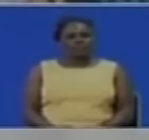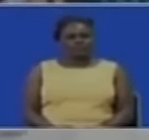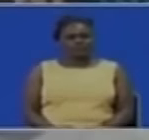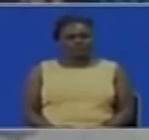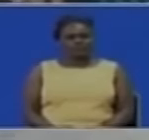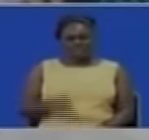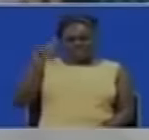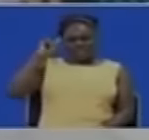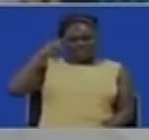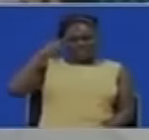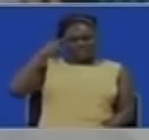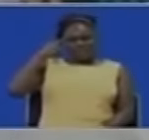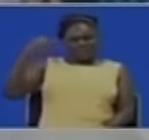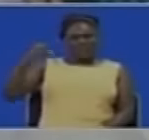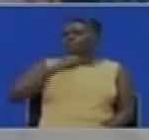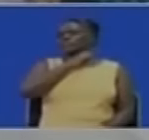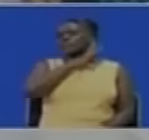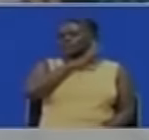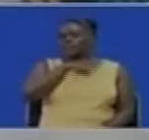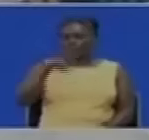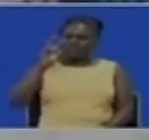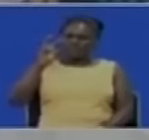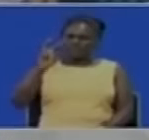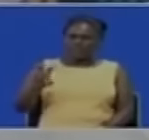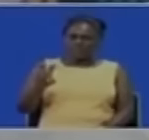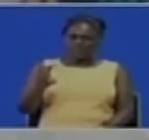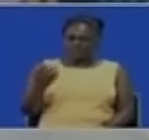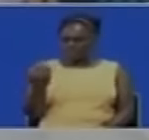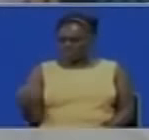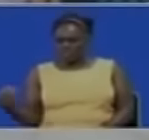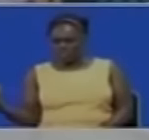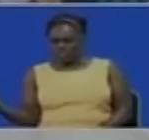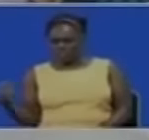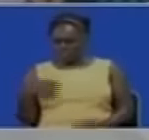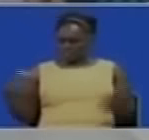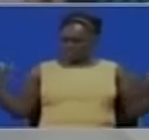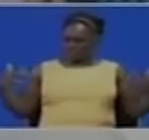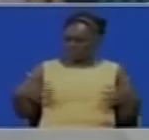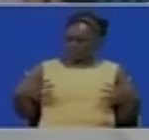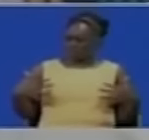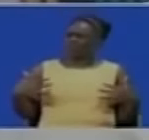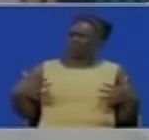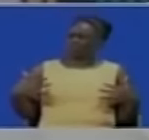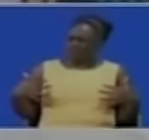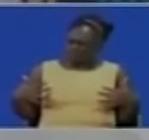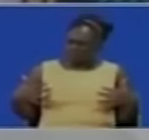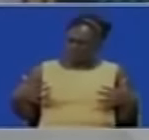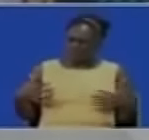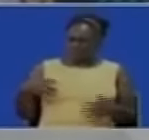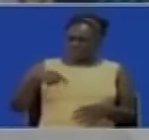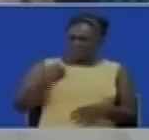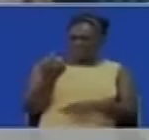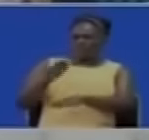Walipo nafikiri ni alam, wakachungulia wakapata ni mtoto. Ndio tukashanga, tukachukua hatua